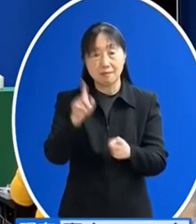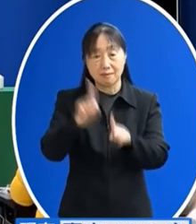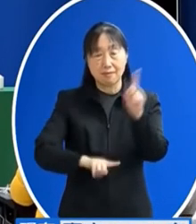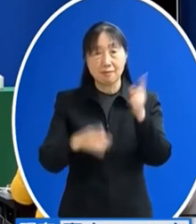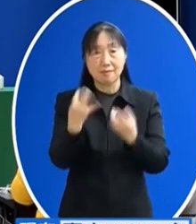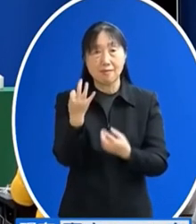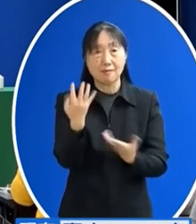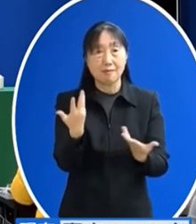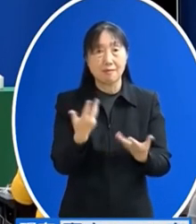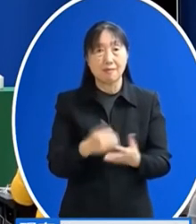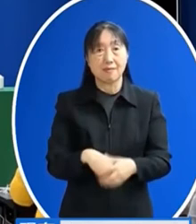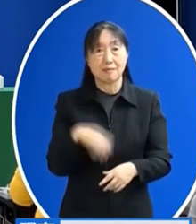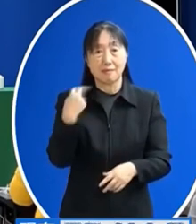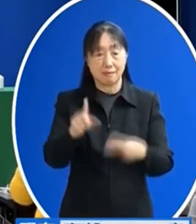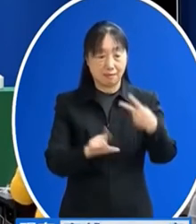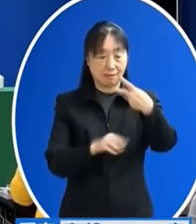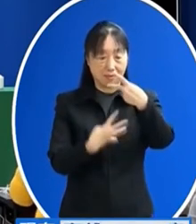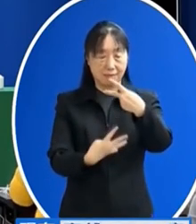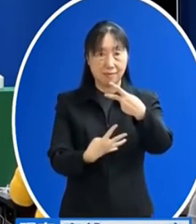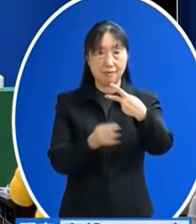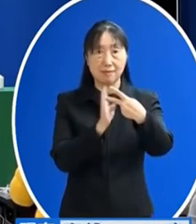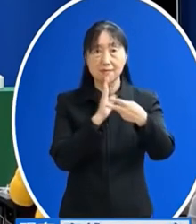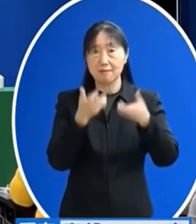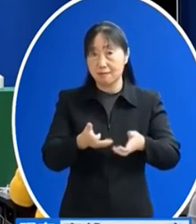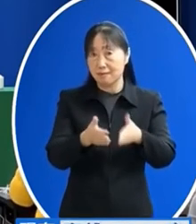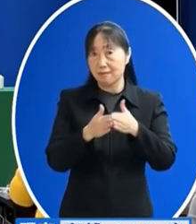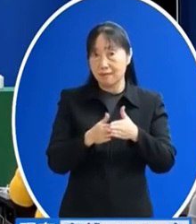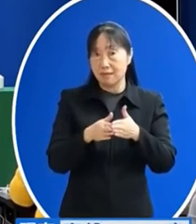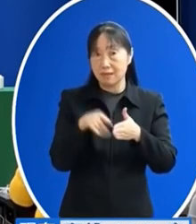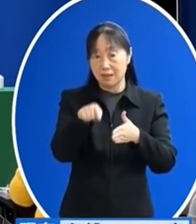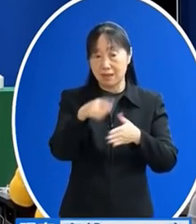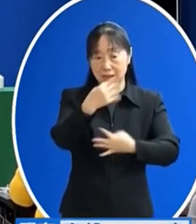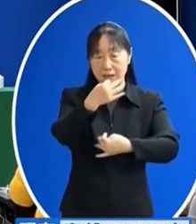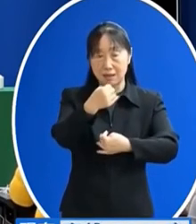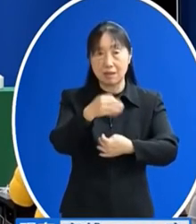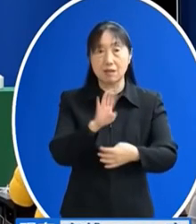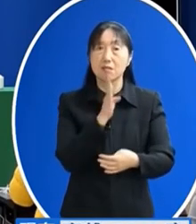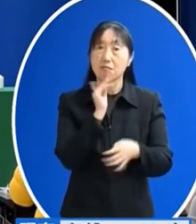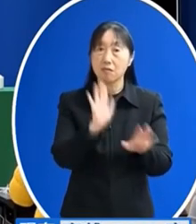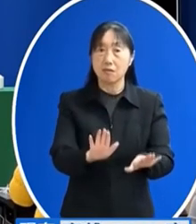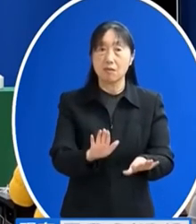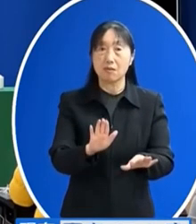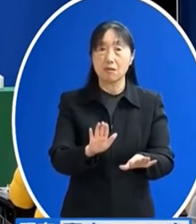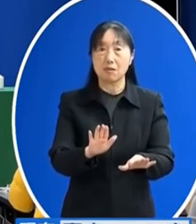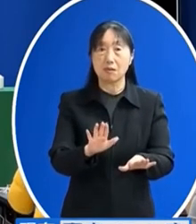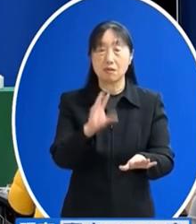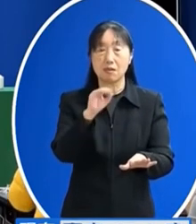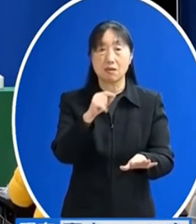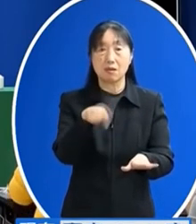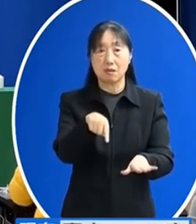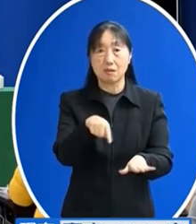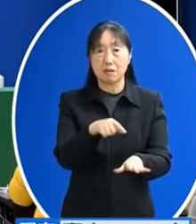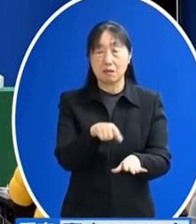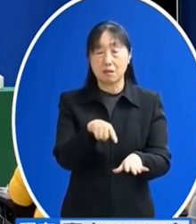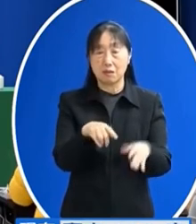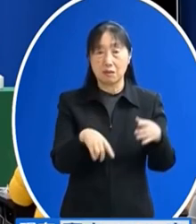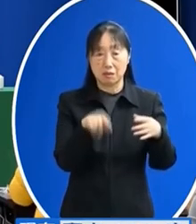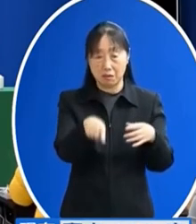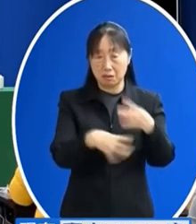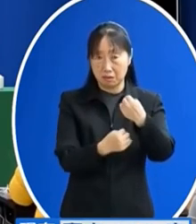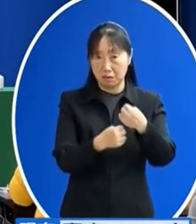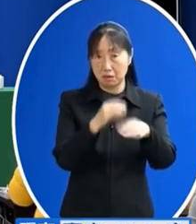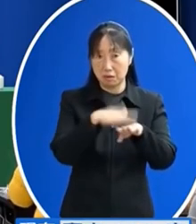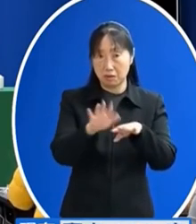是，就是之前有说2月4号是重要的观察期，那现在看起来有没有重新拟定观察期的必